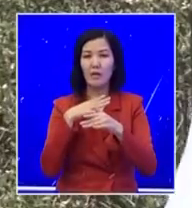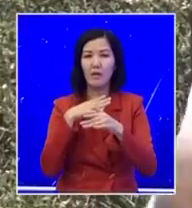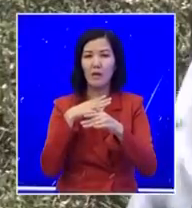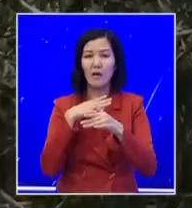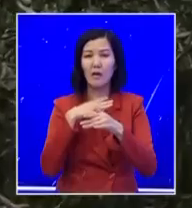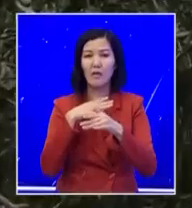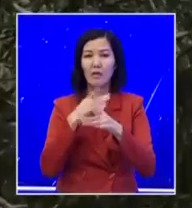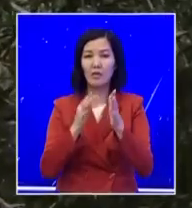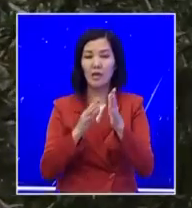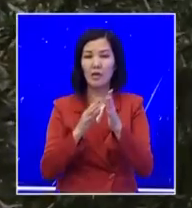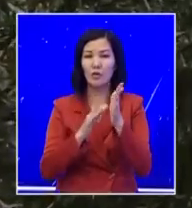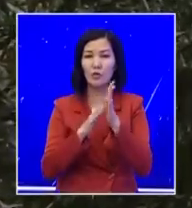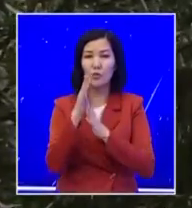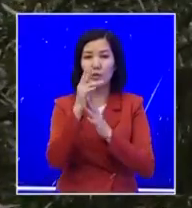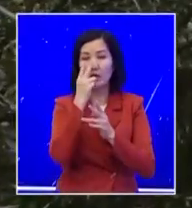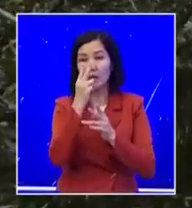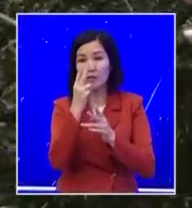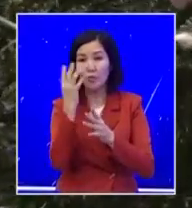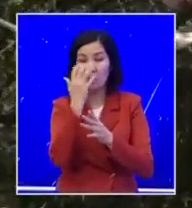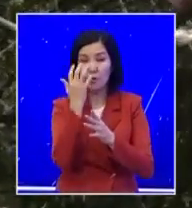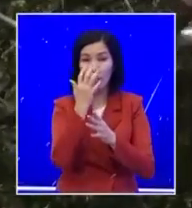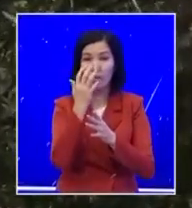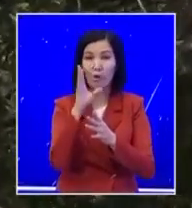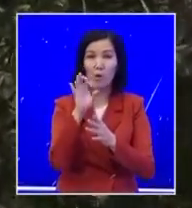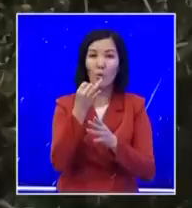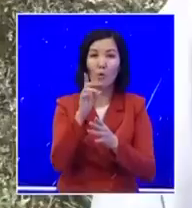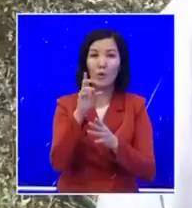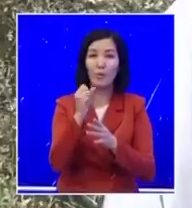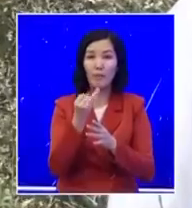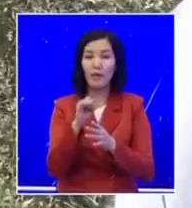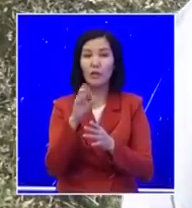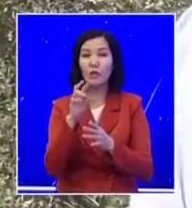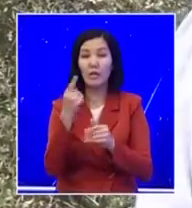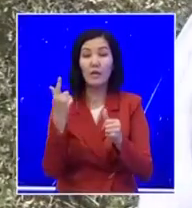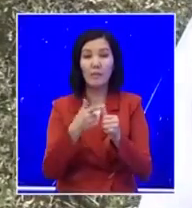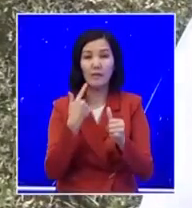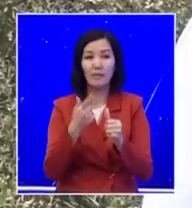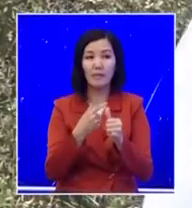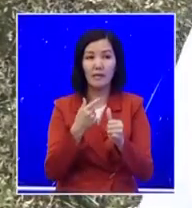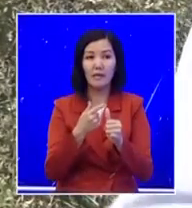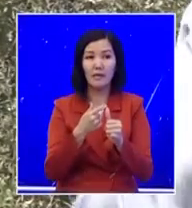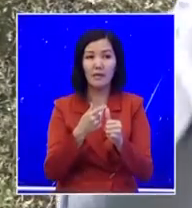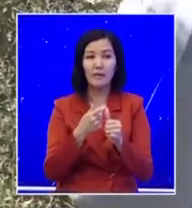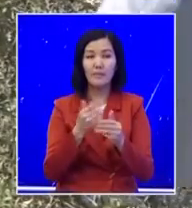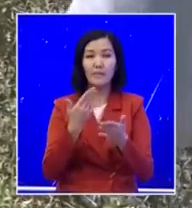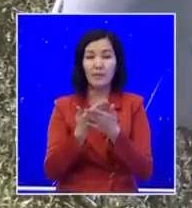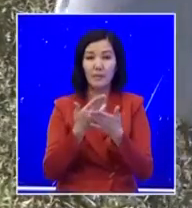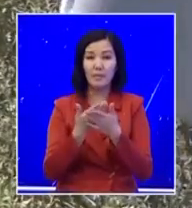Шенгелдің арасынан Ойбайлап қашқан ел деген сөзден кейін де мына Ойбай Шенгел атанып кетті. Бұл өзі ұзыннан ұзақ. Мынау